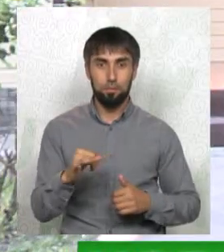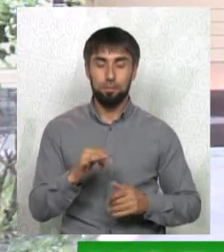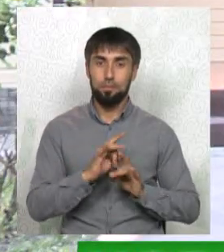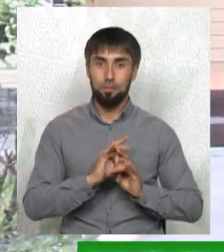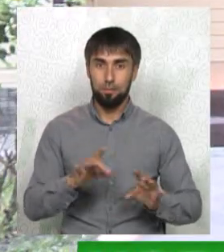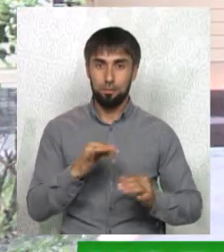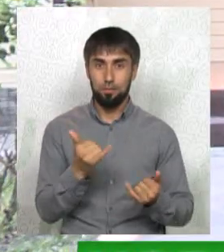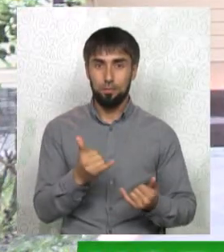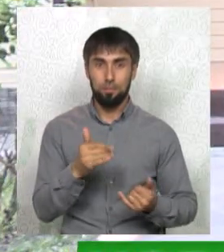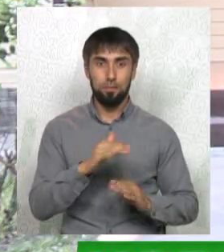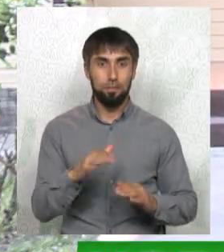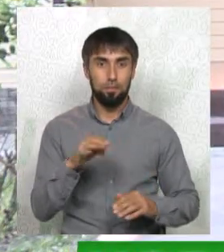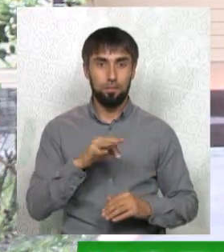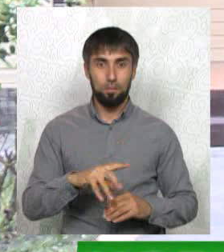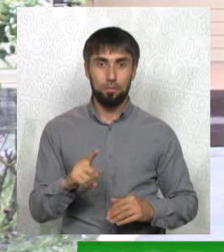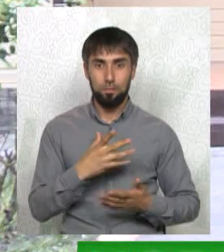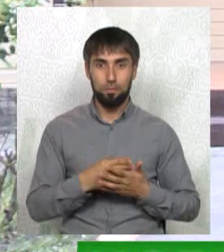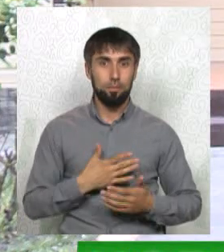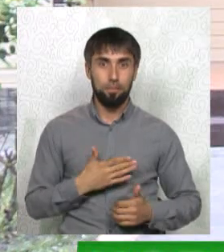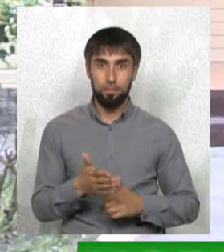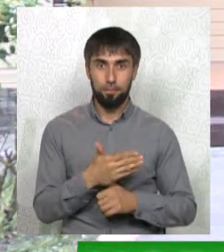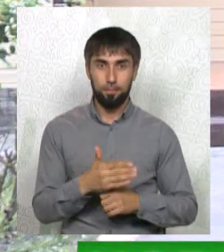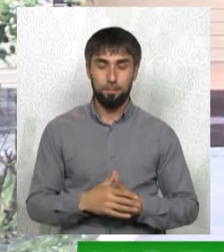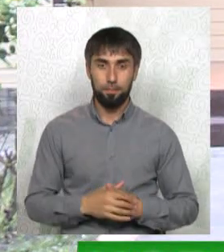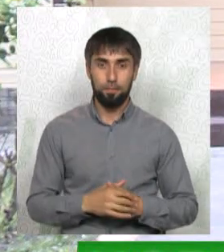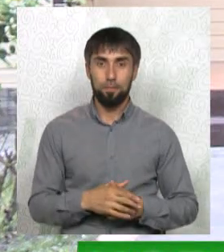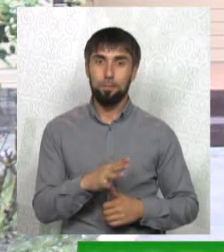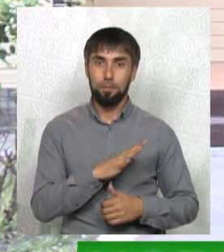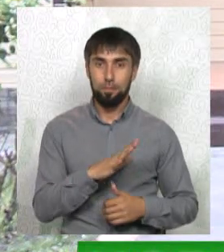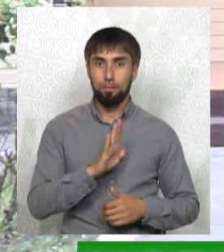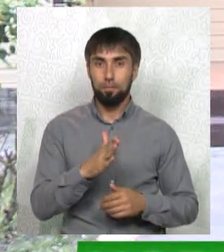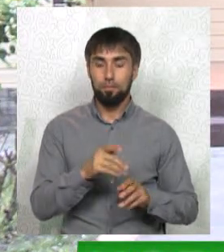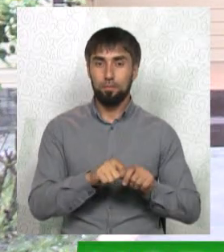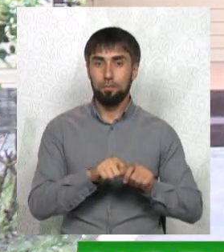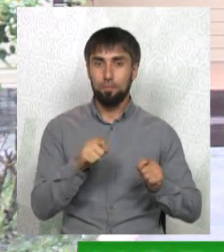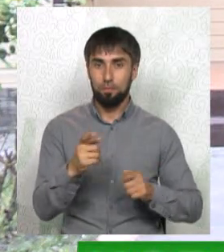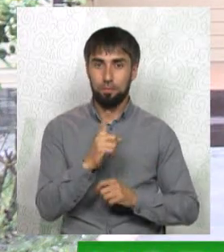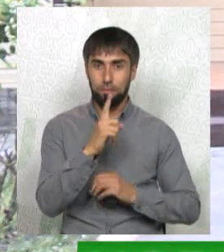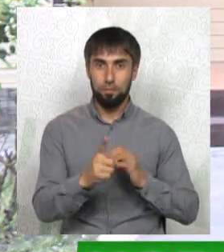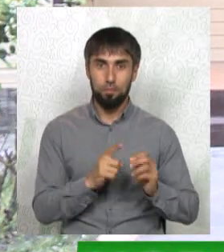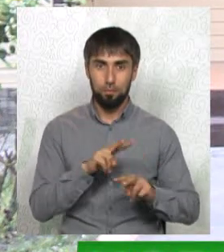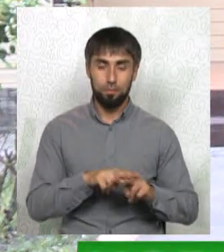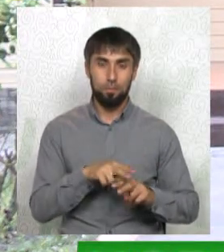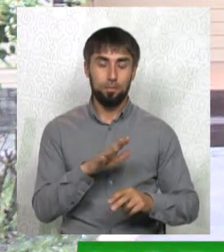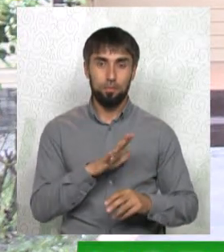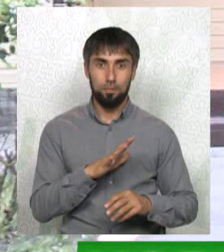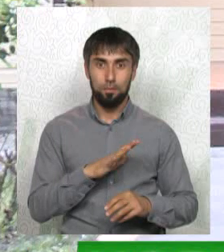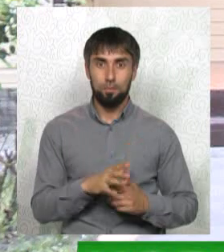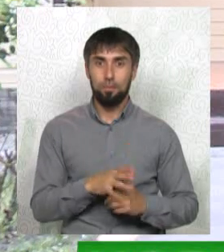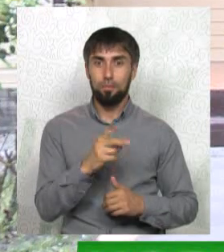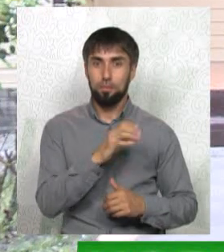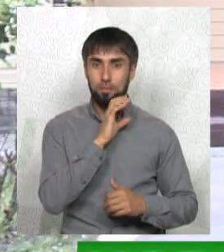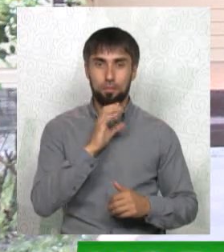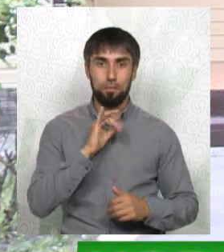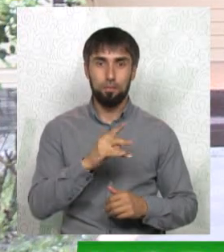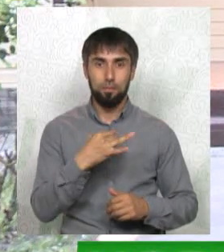Рассказывали сегодня детям о том, что наш флаг побывал в открытом космосе, побывал на северном